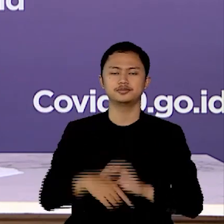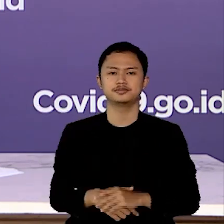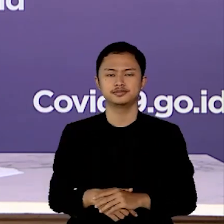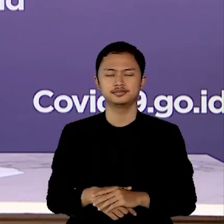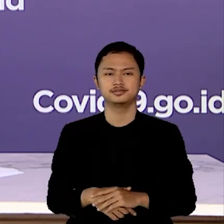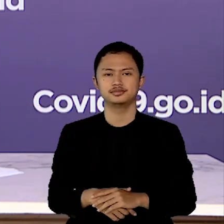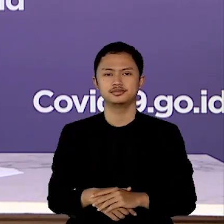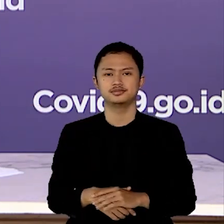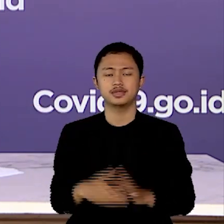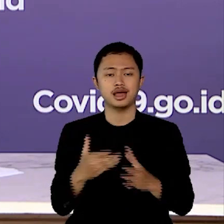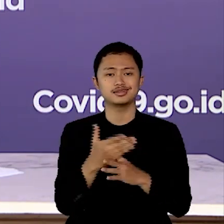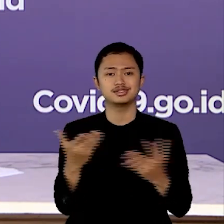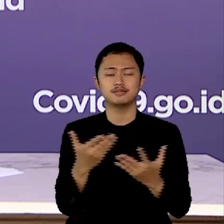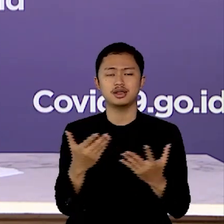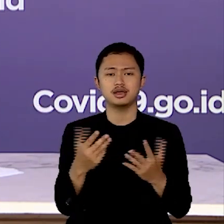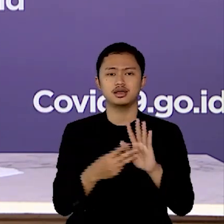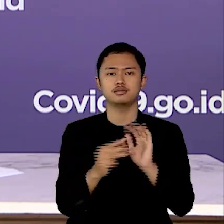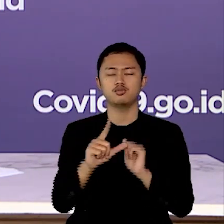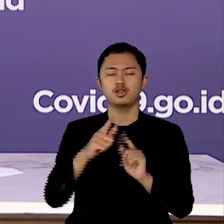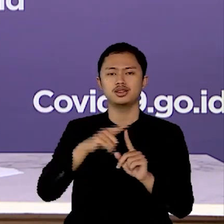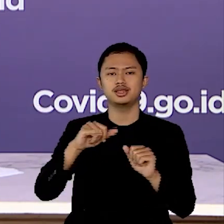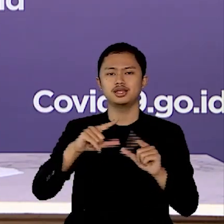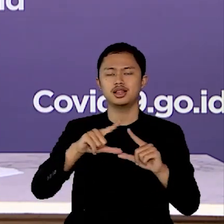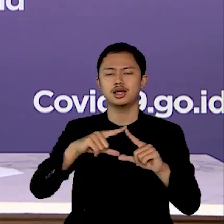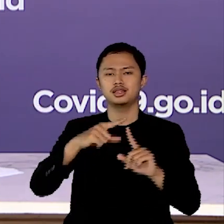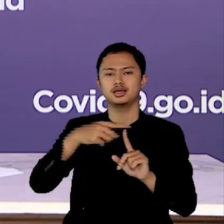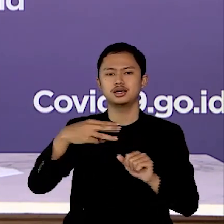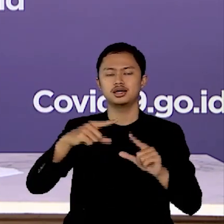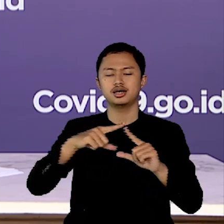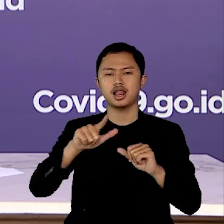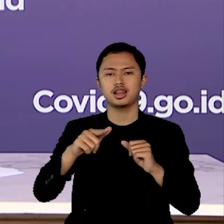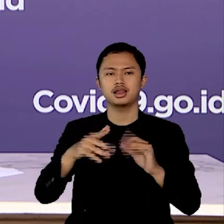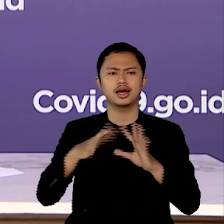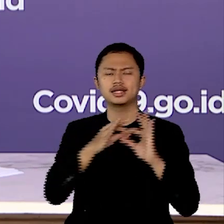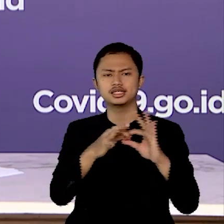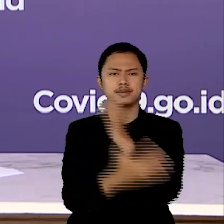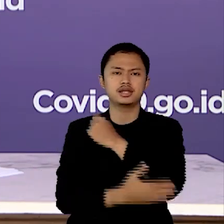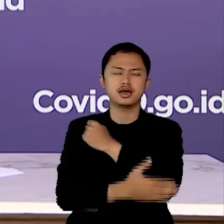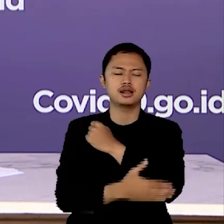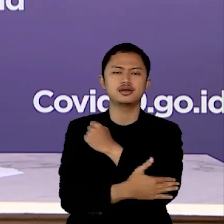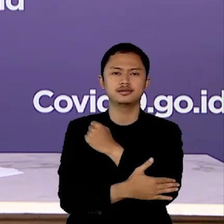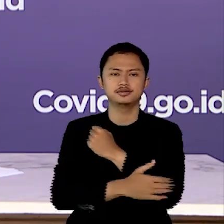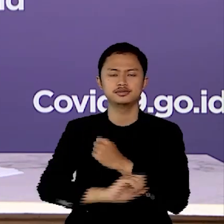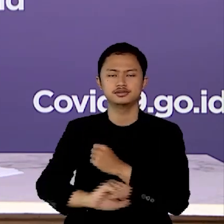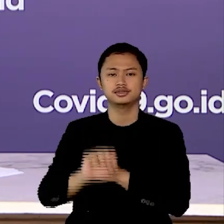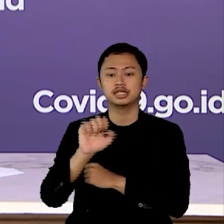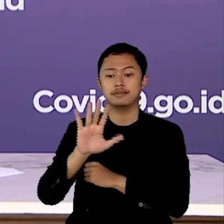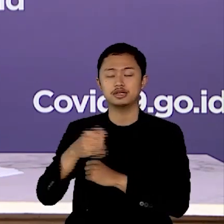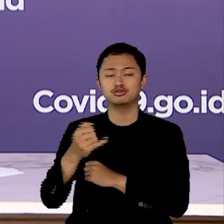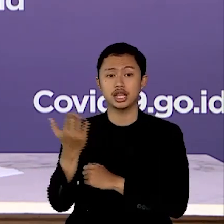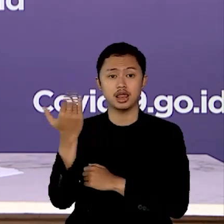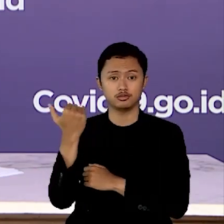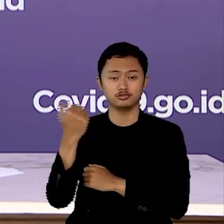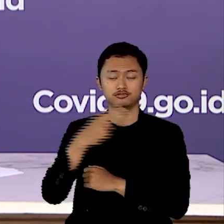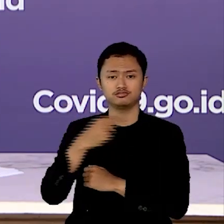melalui jalur multilateral coffex versi Lite sebelumnya pada tanggal 5 Jun 2012 satu